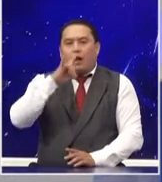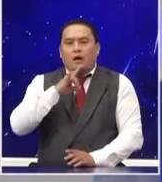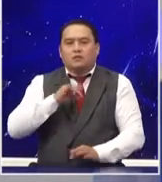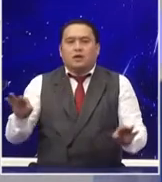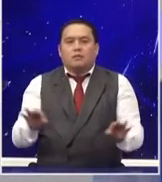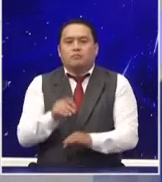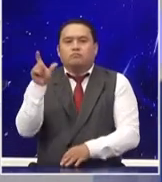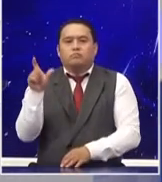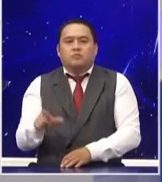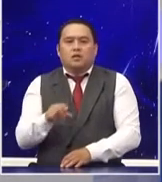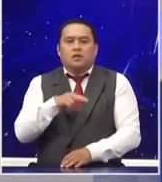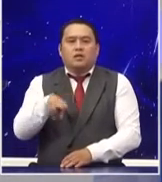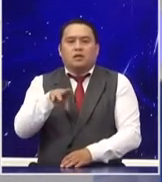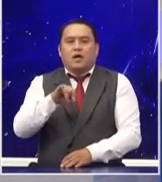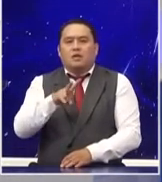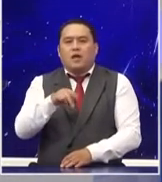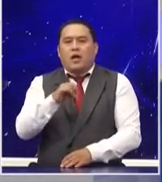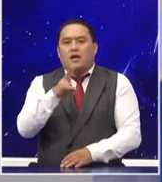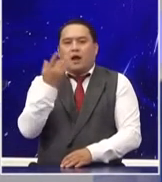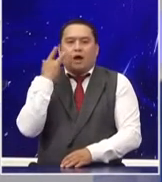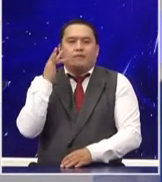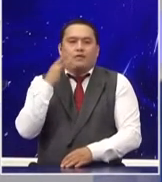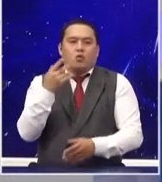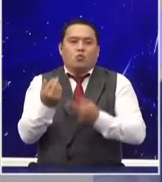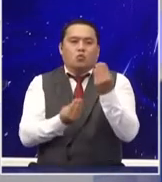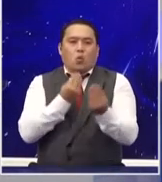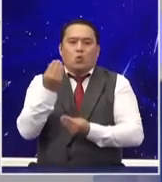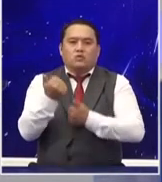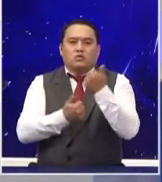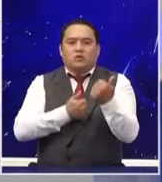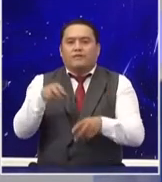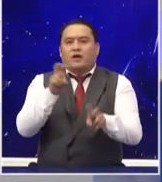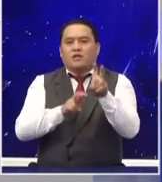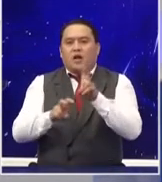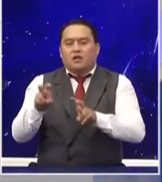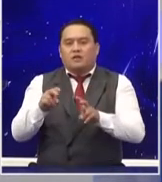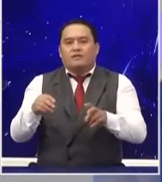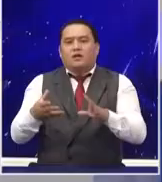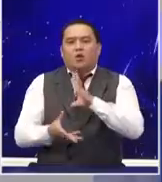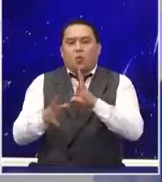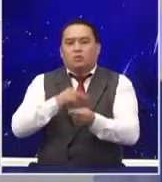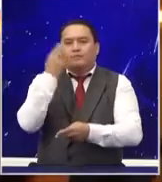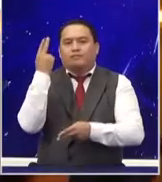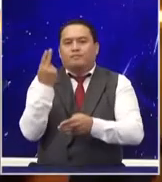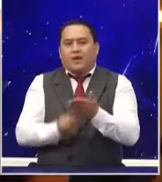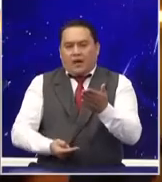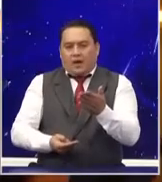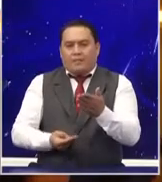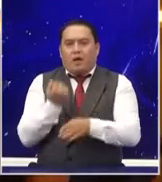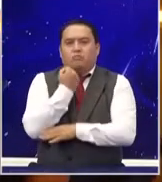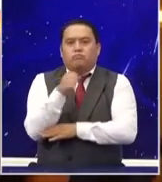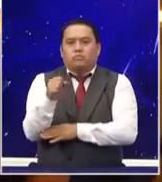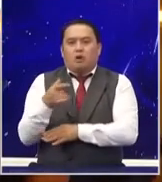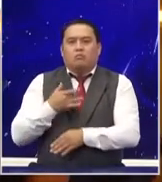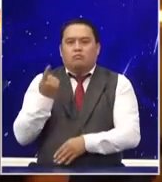Казахстанская певица Данелия Тулешева проиграла в финале мирового шоу «Америка ищет таланты». По результатам зрительского голосования победа